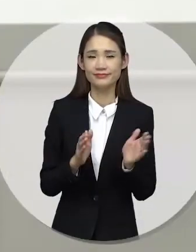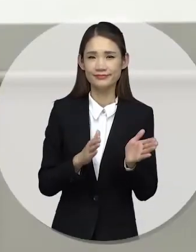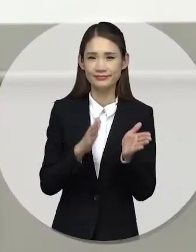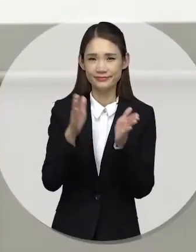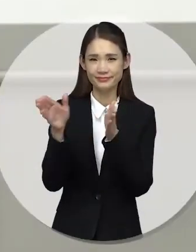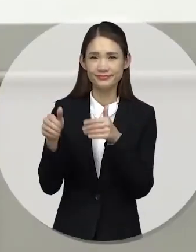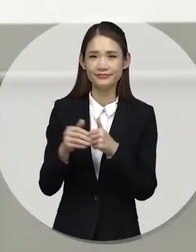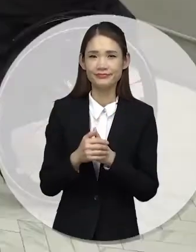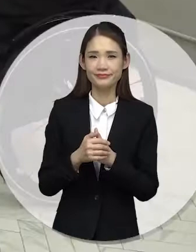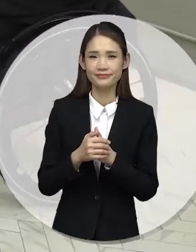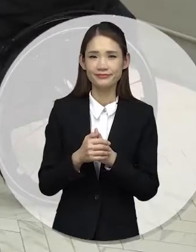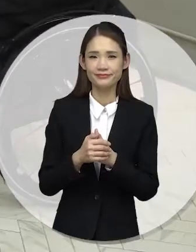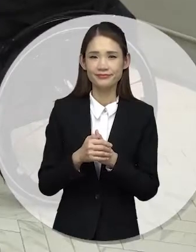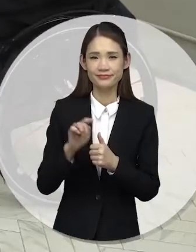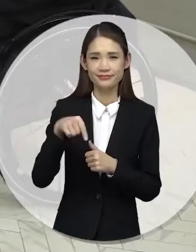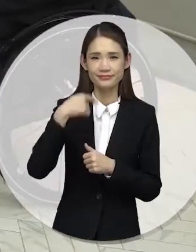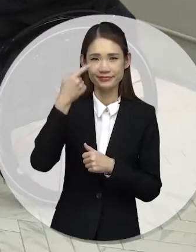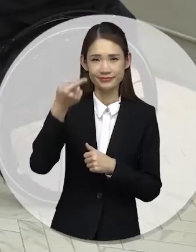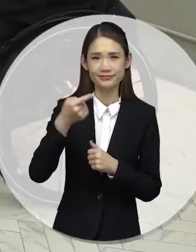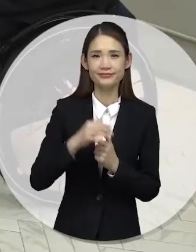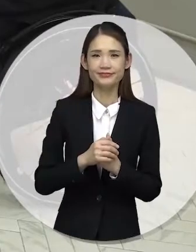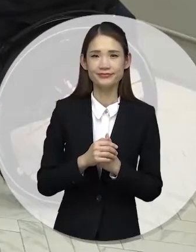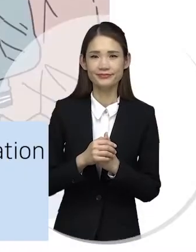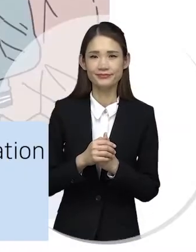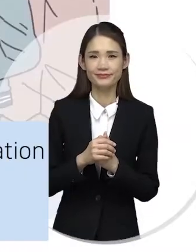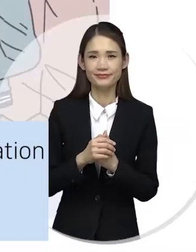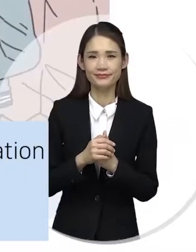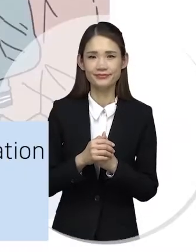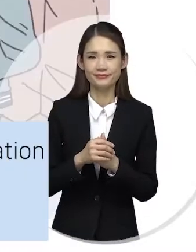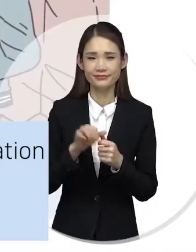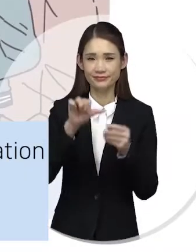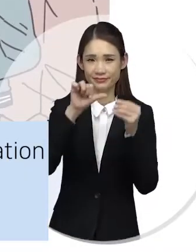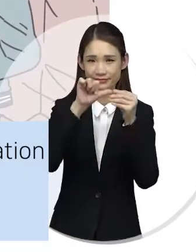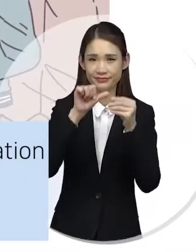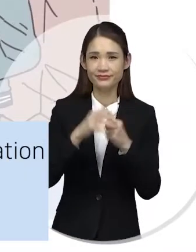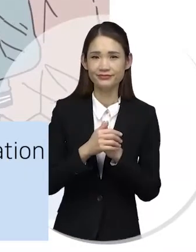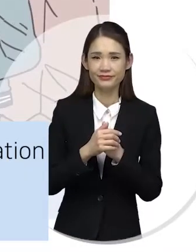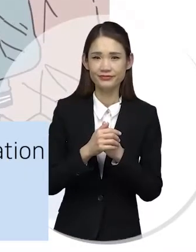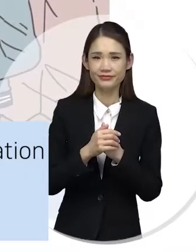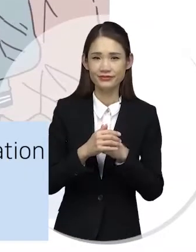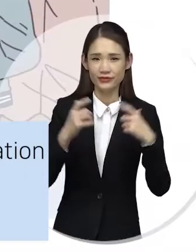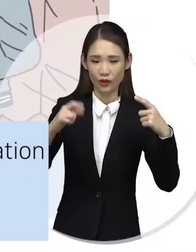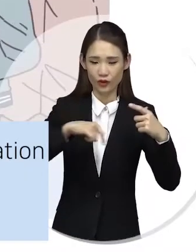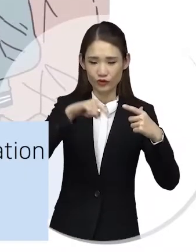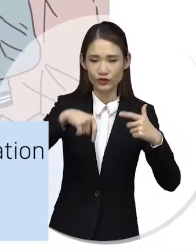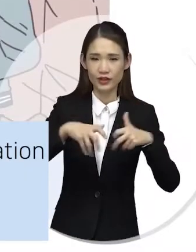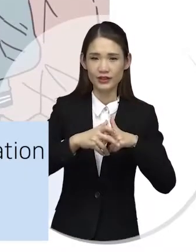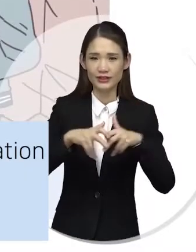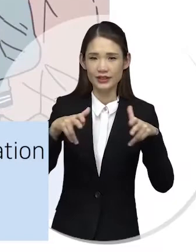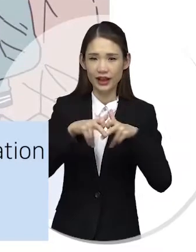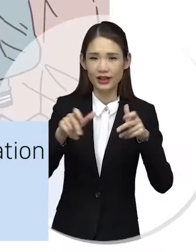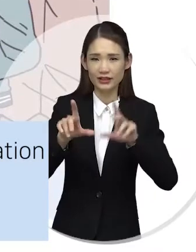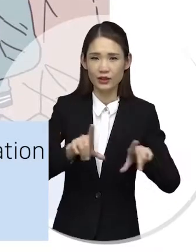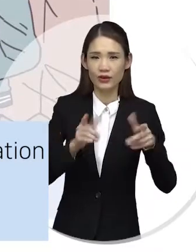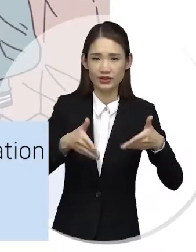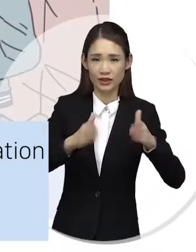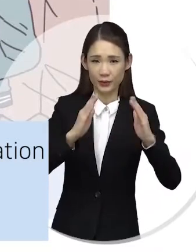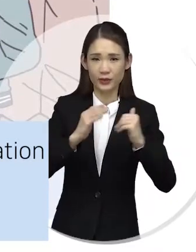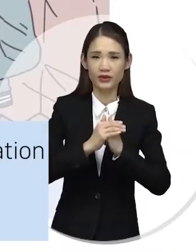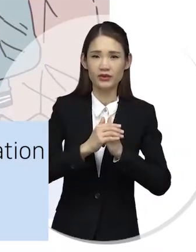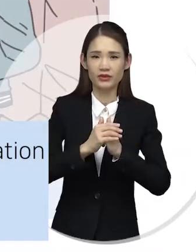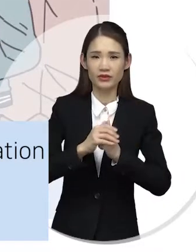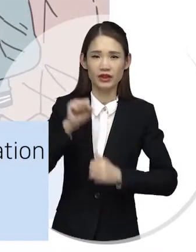자, 그렇다면은 이제 다음으로 한번 넘어가 볼게요. 5번. 거주 지역에 장애 관련 시설이 들어오는